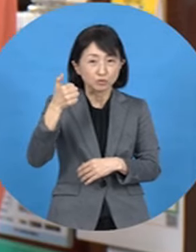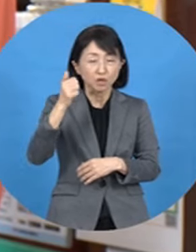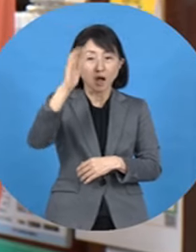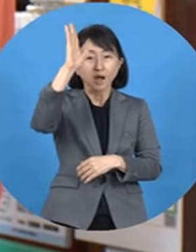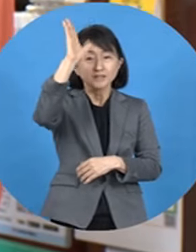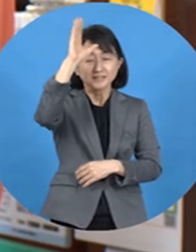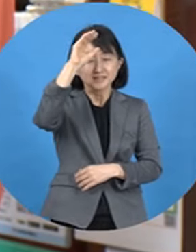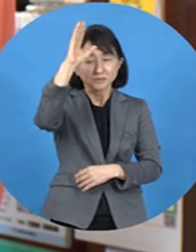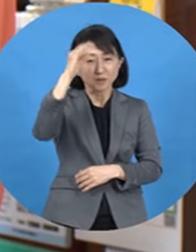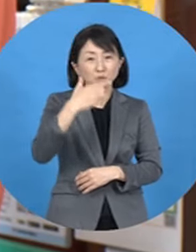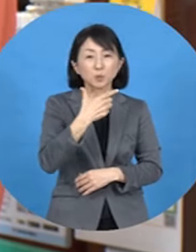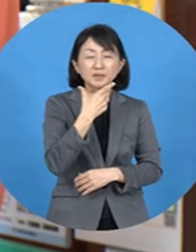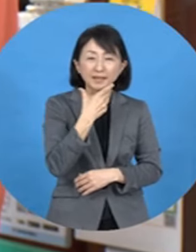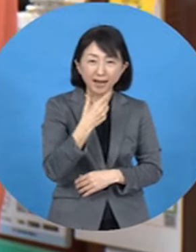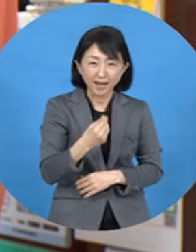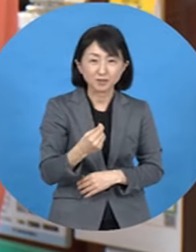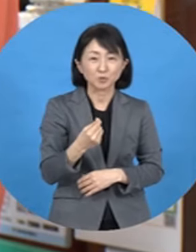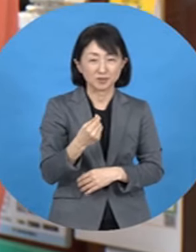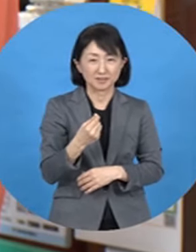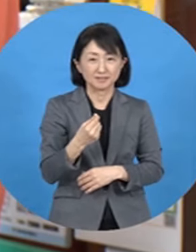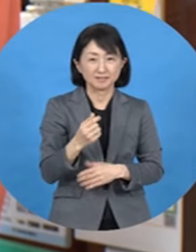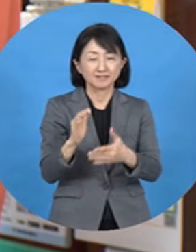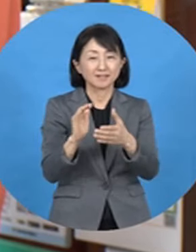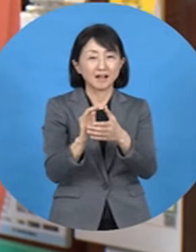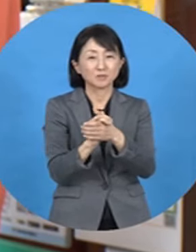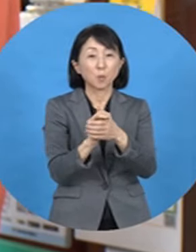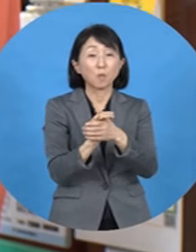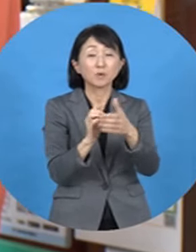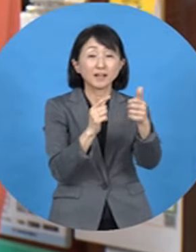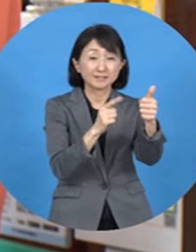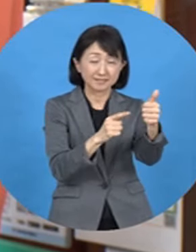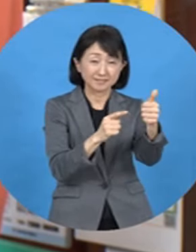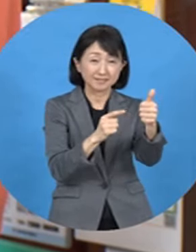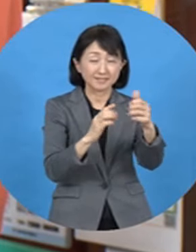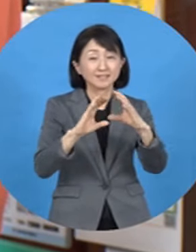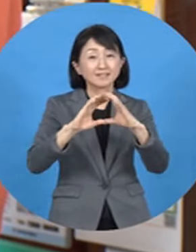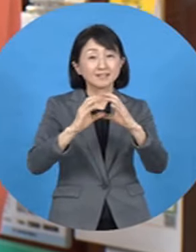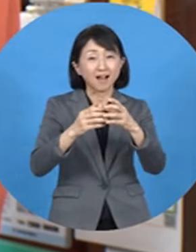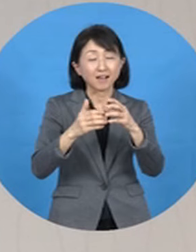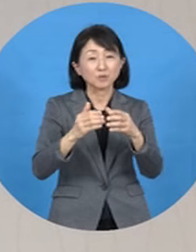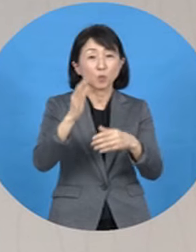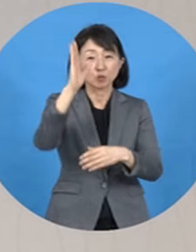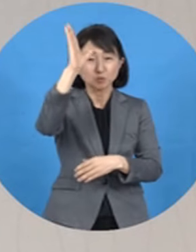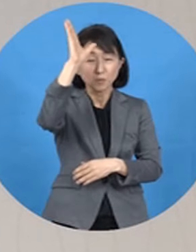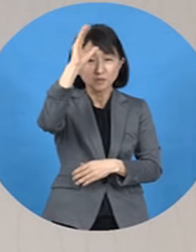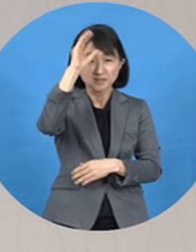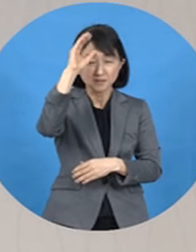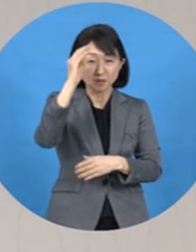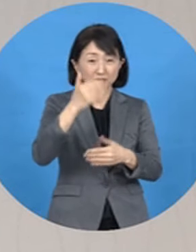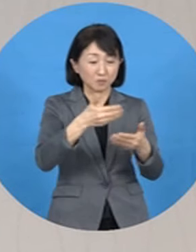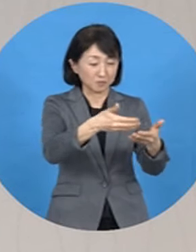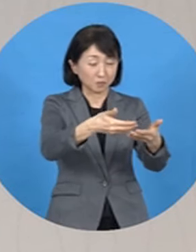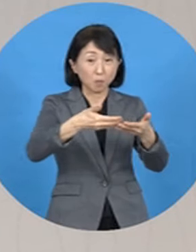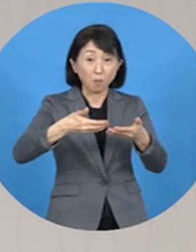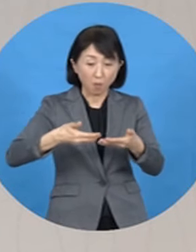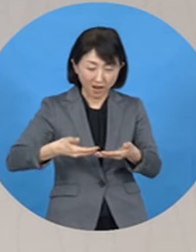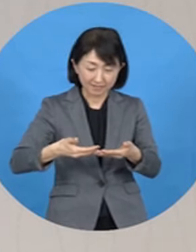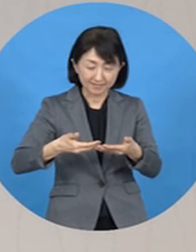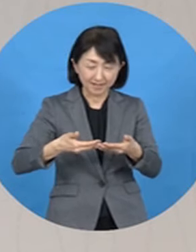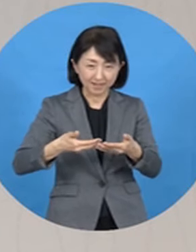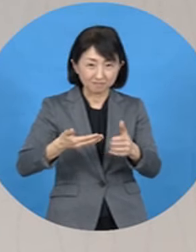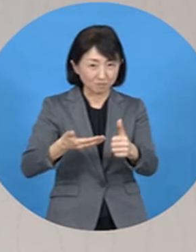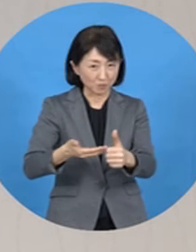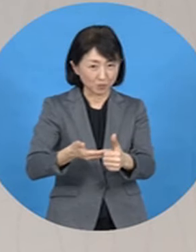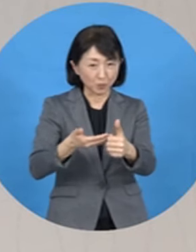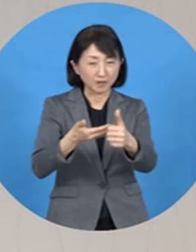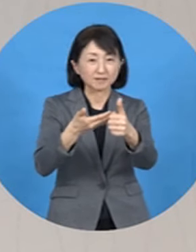が好きで、ベルギー人 の, やっぱり鶏友達の友人からポーリッシュっていう外国の鶏を譲